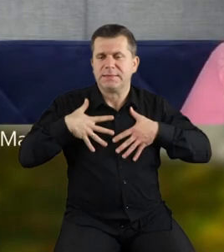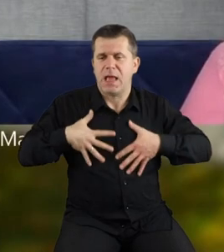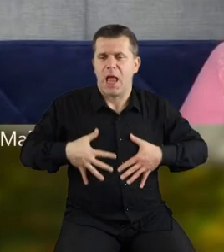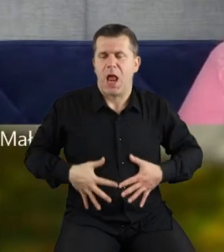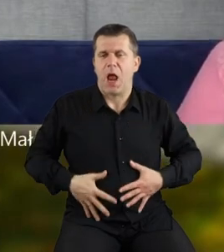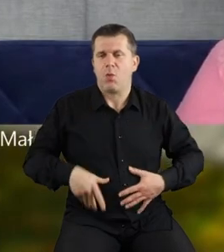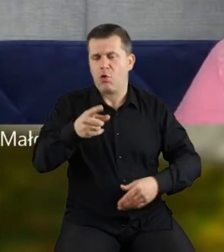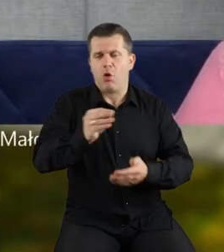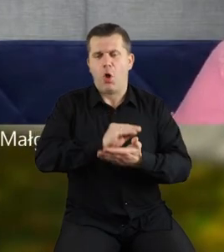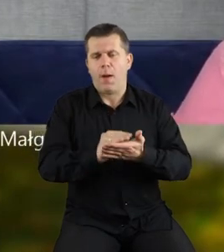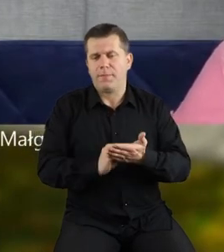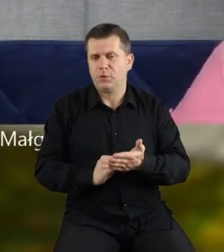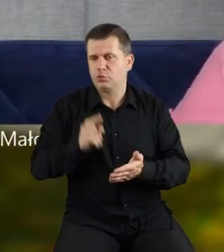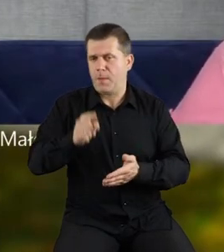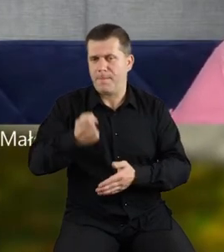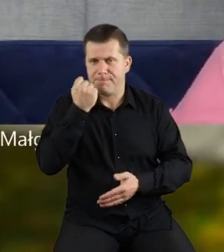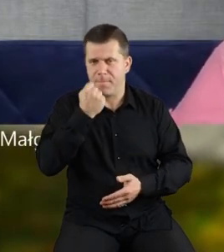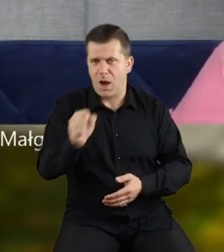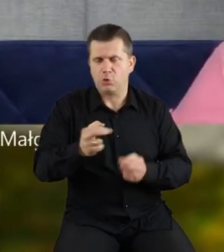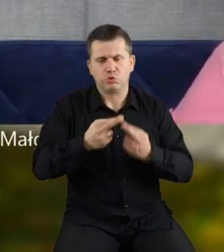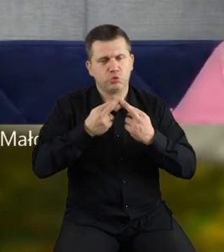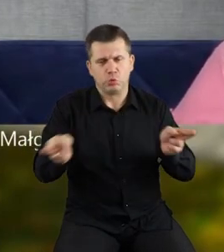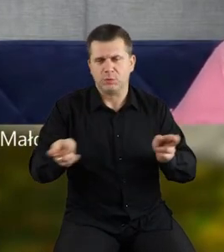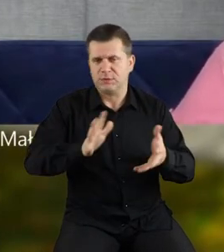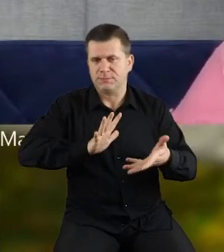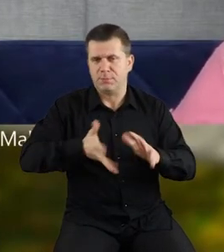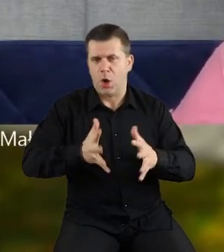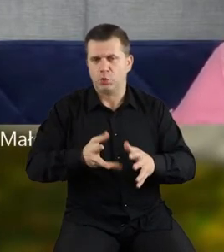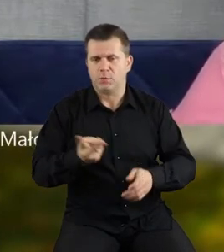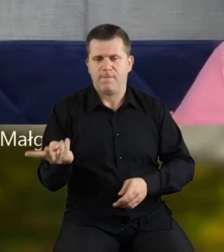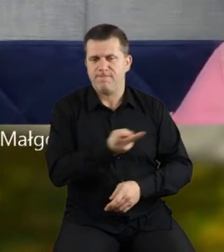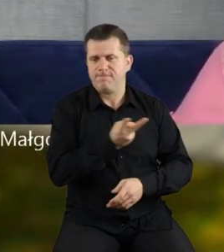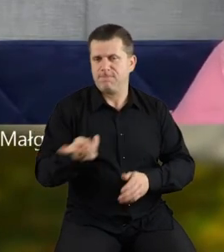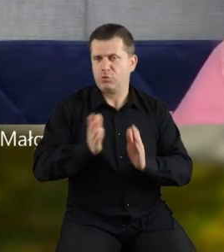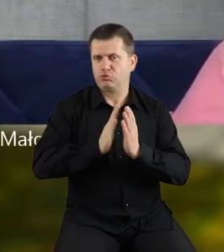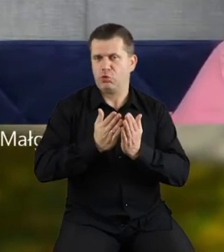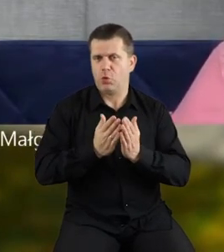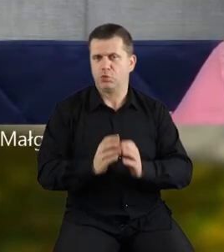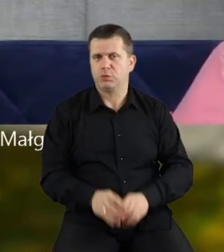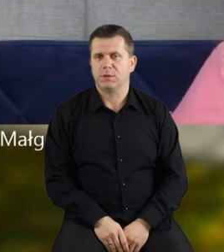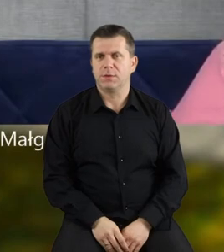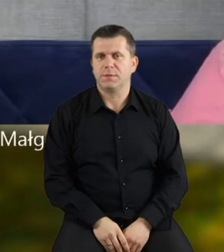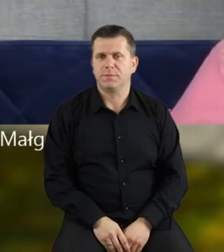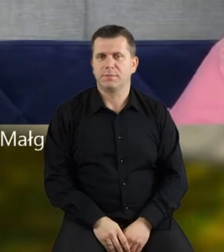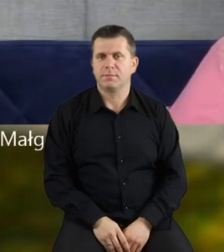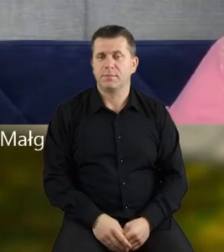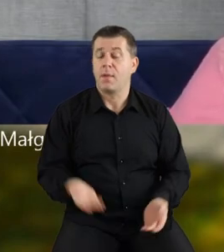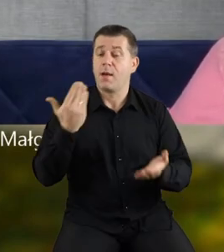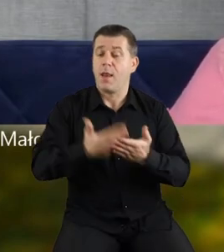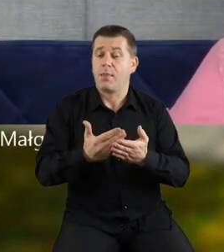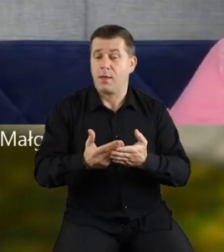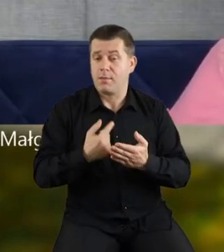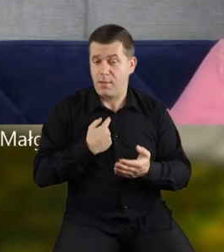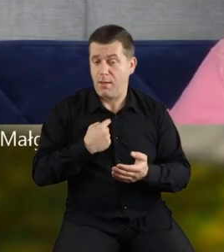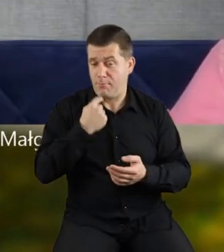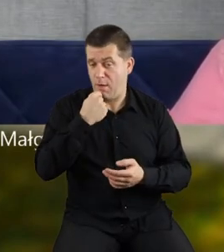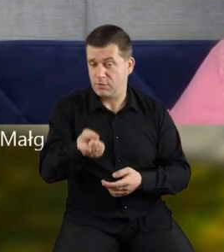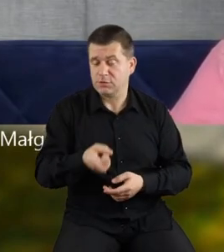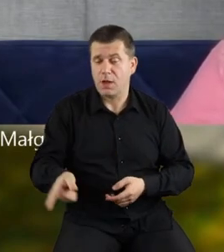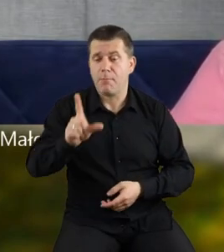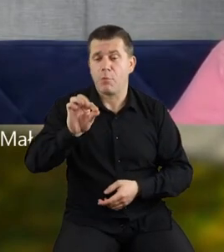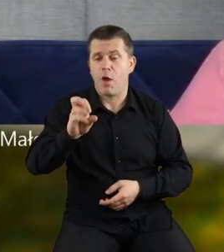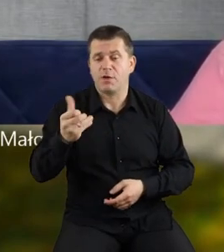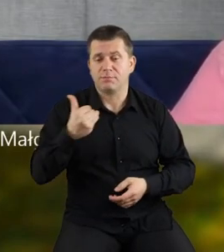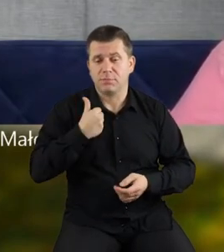do ich ciała. Opisujesz to w bardzo różny sposób w tych dwóch książkach. Dlatego podkreśliłam,